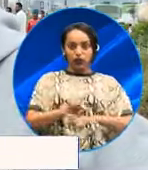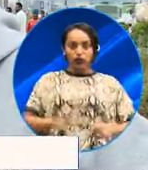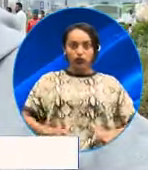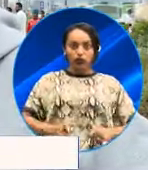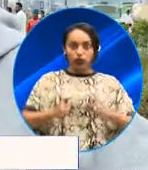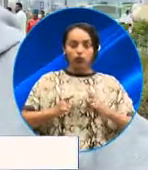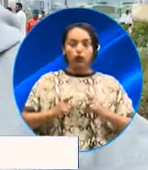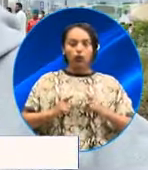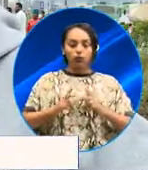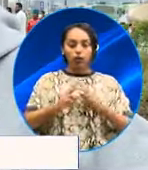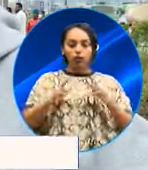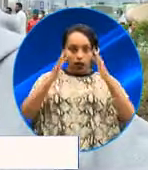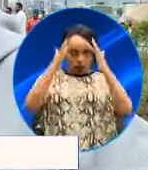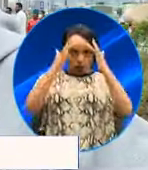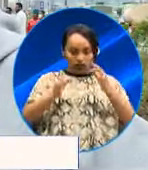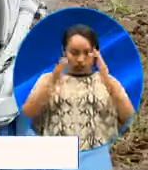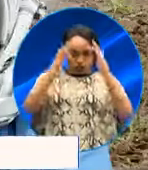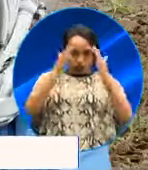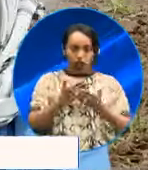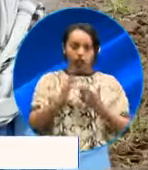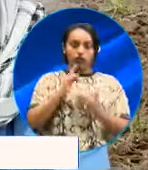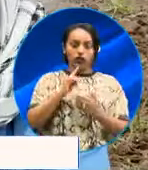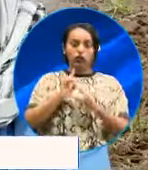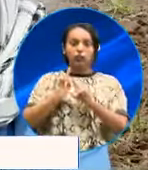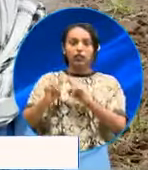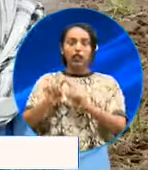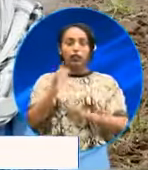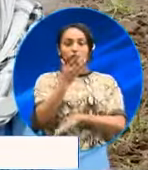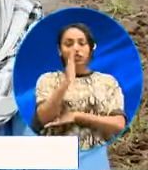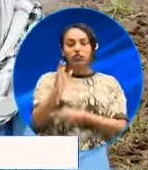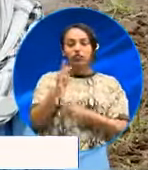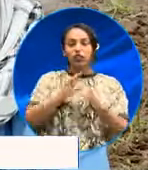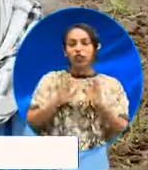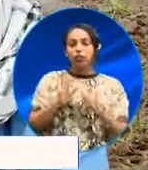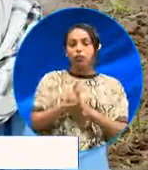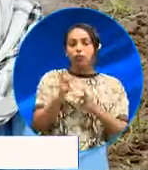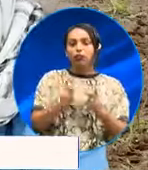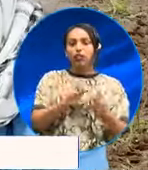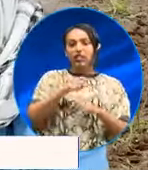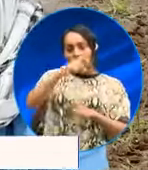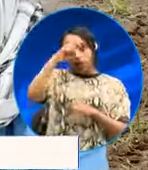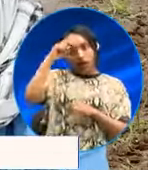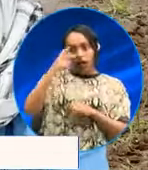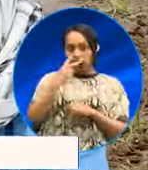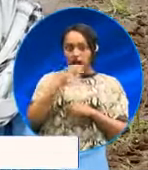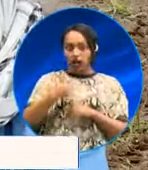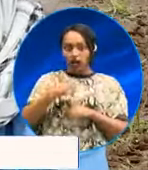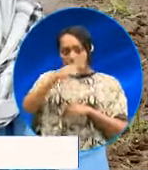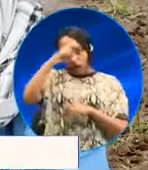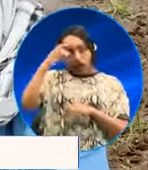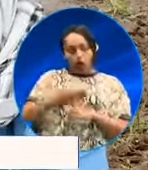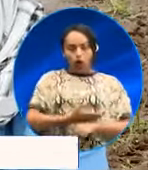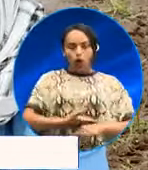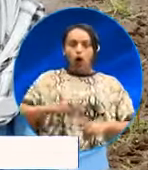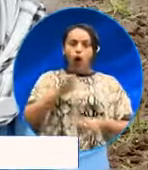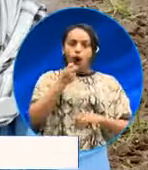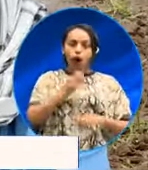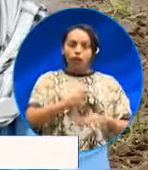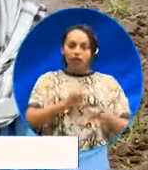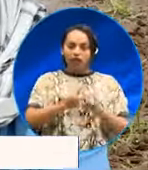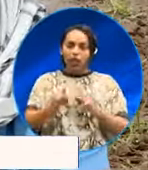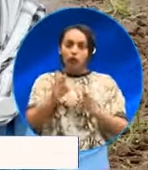እንዲኖር በጣም ወሳኝና ወሳኝ ነገር ነው። በተለያዩ ችግኝ በሌላቸው አካባቢዎች እንደ በረሃና ያለን በረሃብ በውሃ